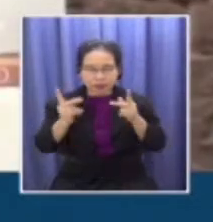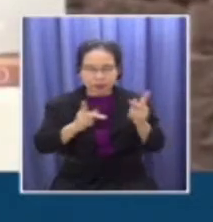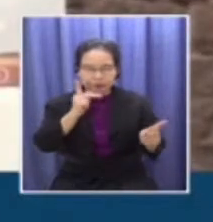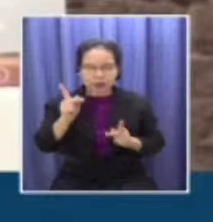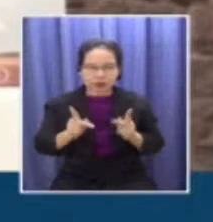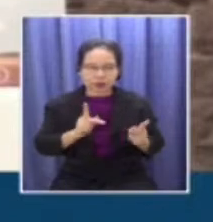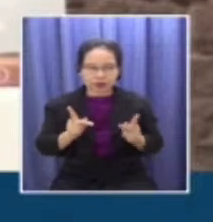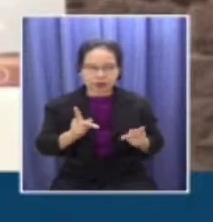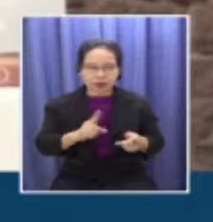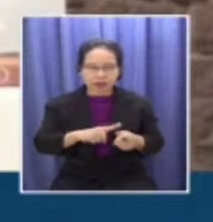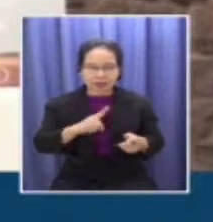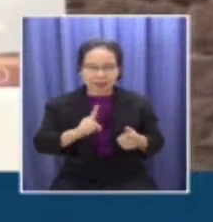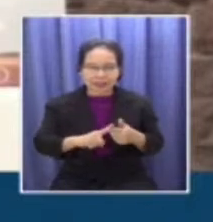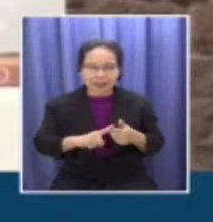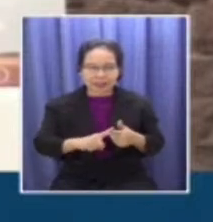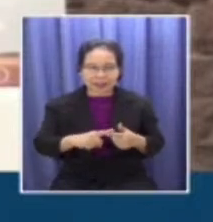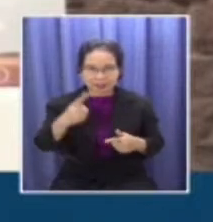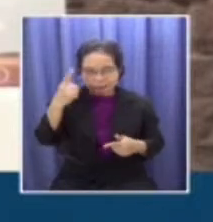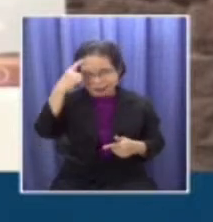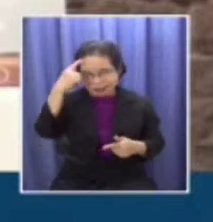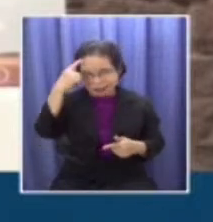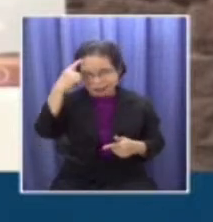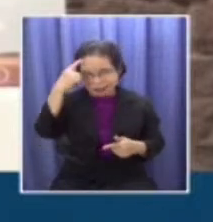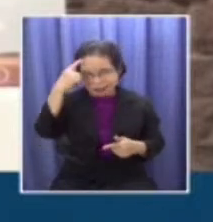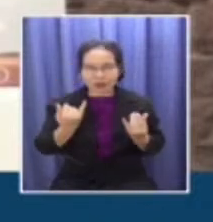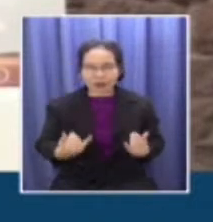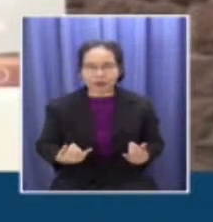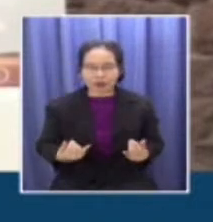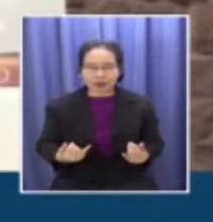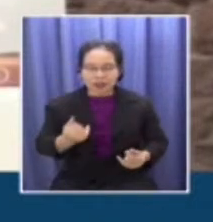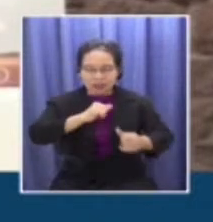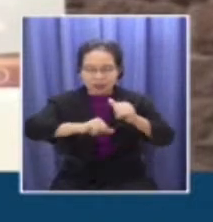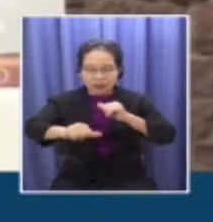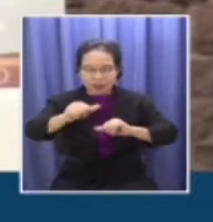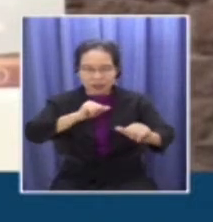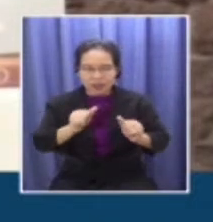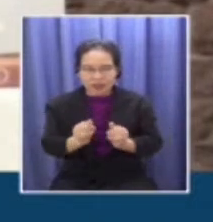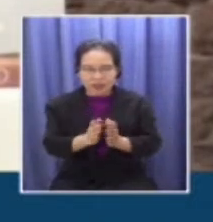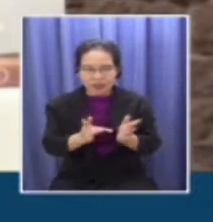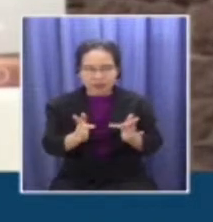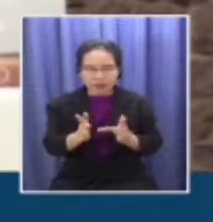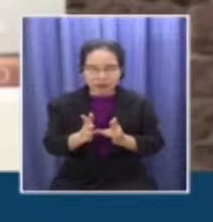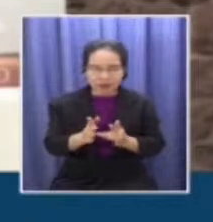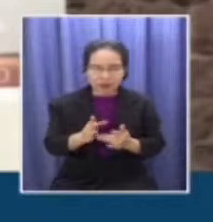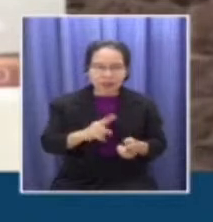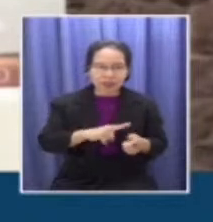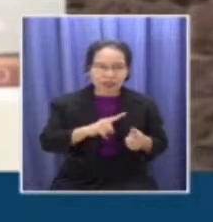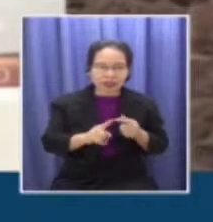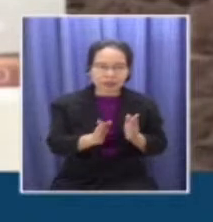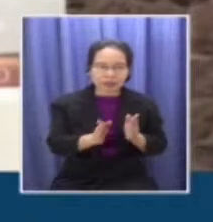nipa tenabea ɛni abɔde yɛ foforɔ biara na sɛ wiase foforɔ biara a ɛbɛtumi aboa nipa nkwa